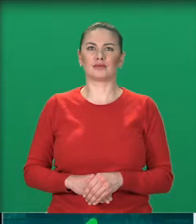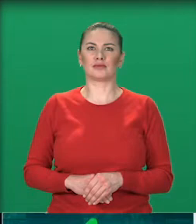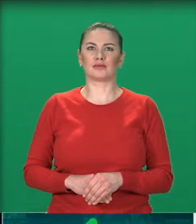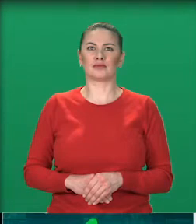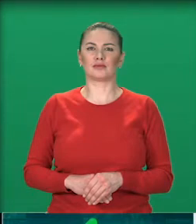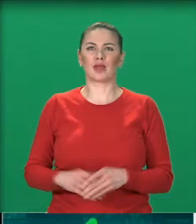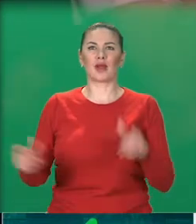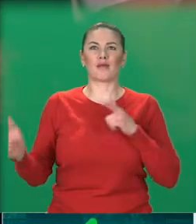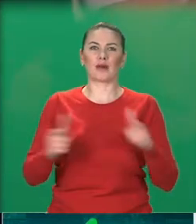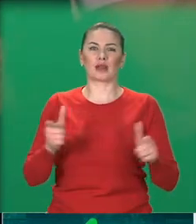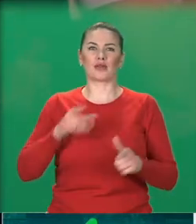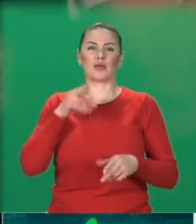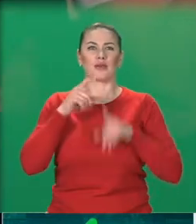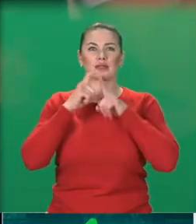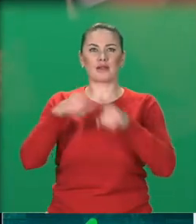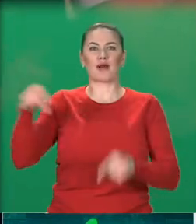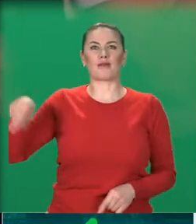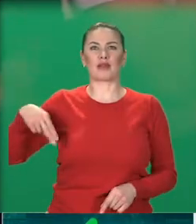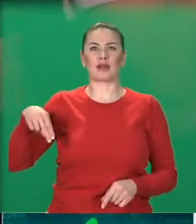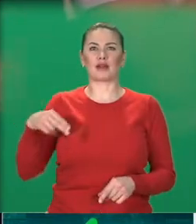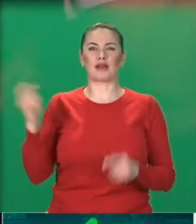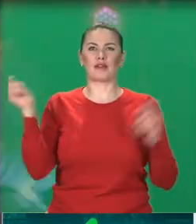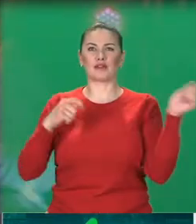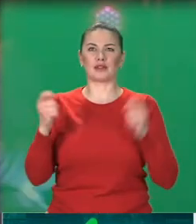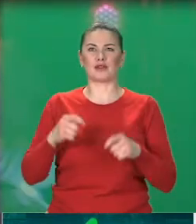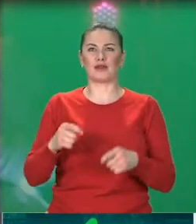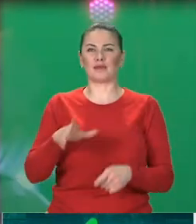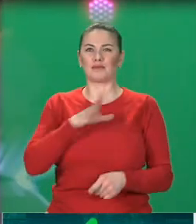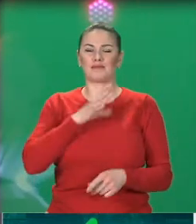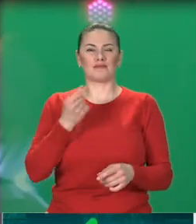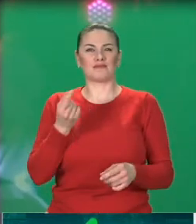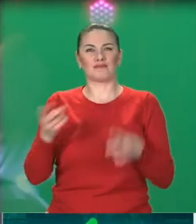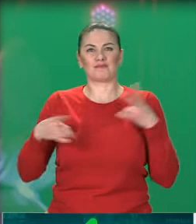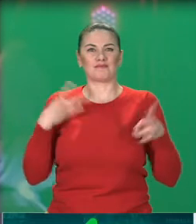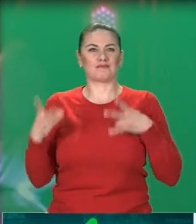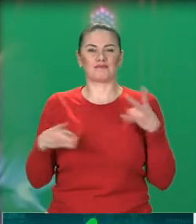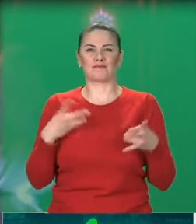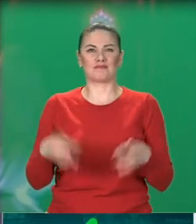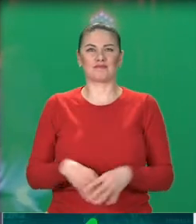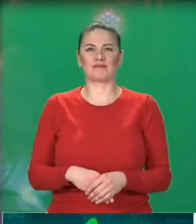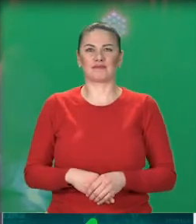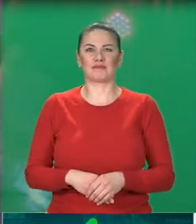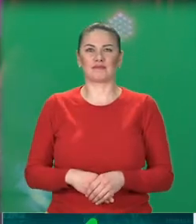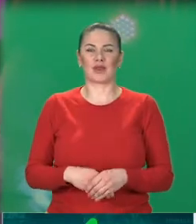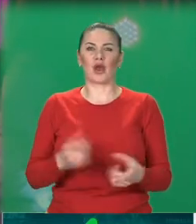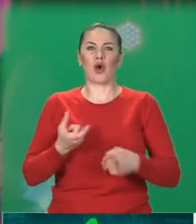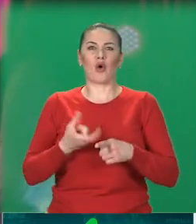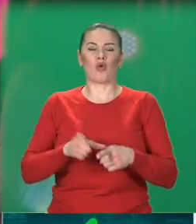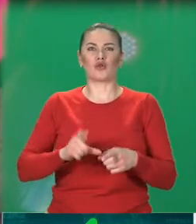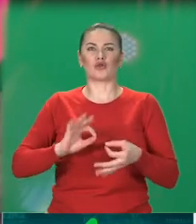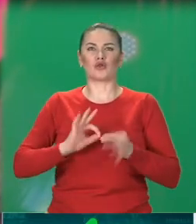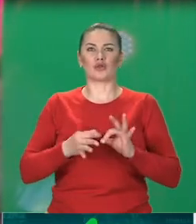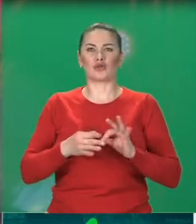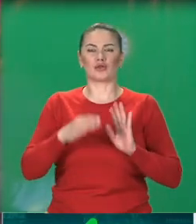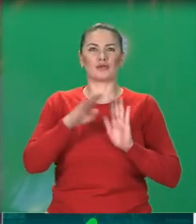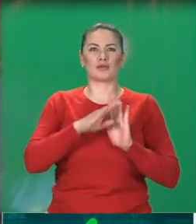валерьянки. Подготовка, по словам директора фестиваля, шла очень нервно. Это очень сложный технический был процесс, очень сложный.